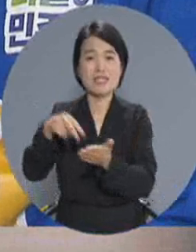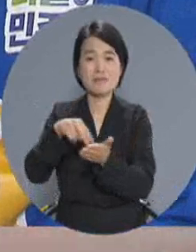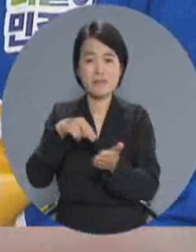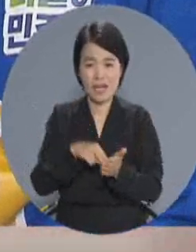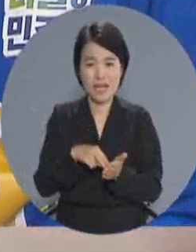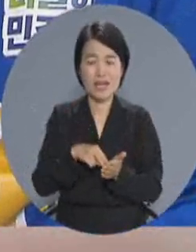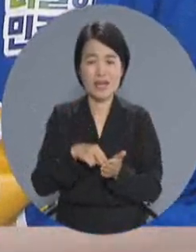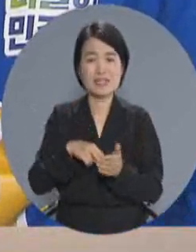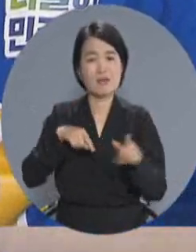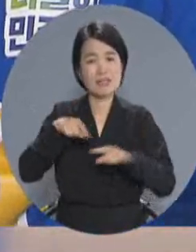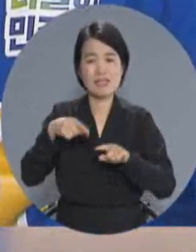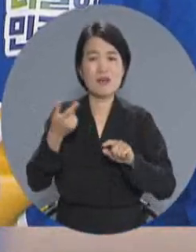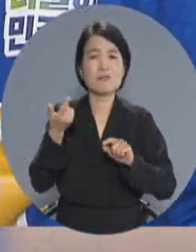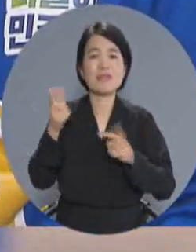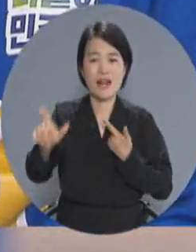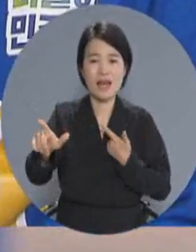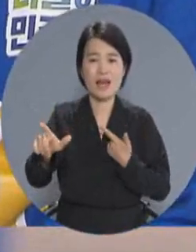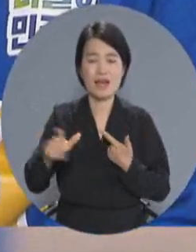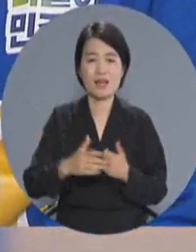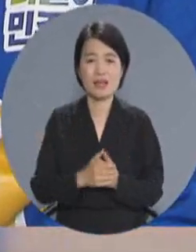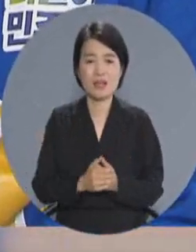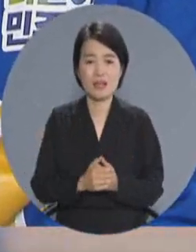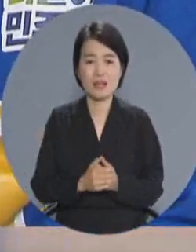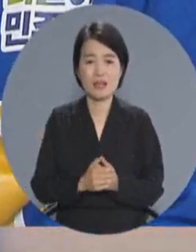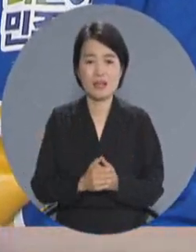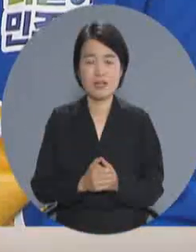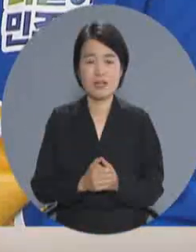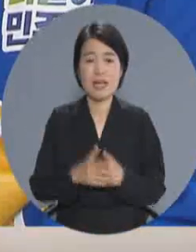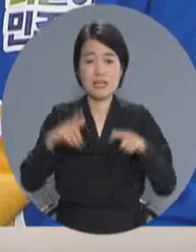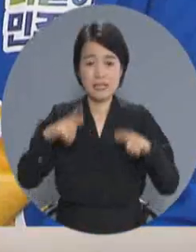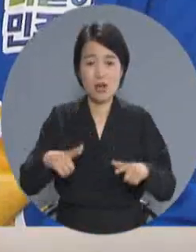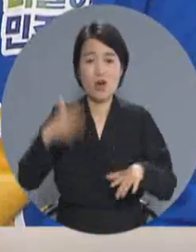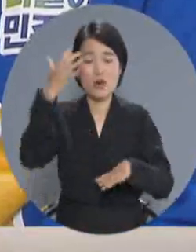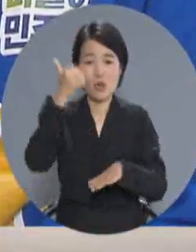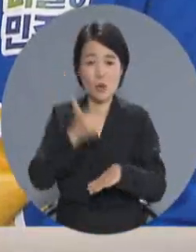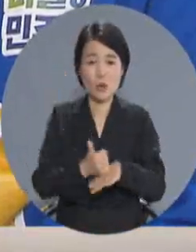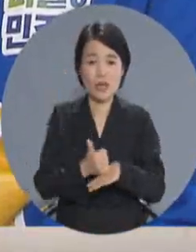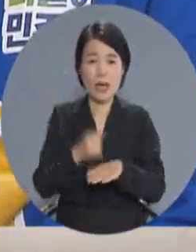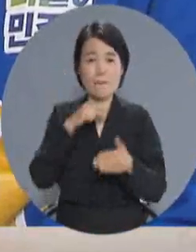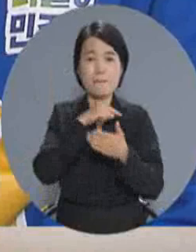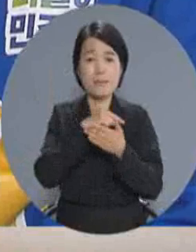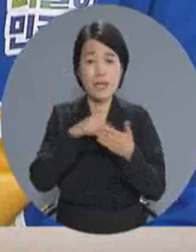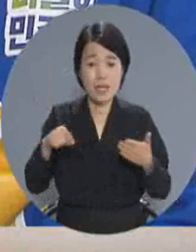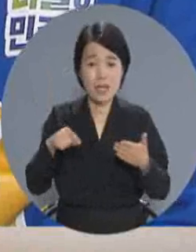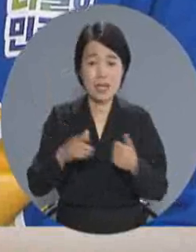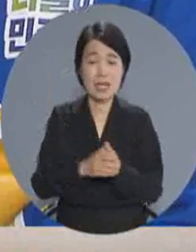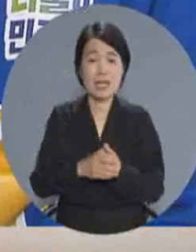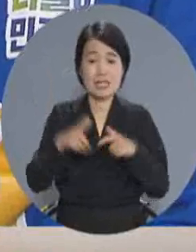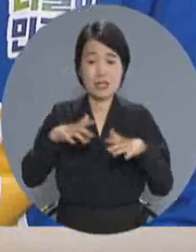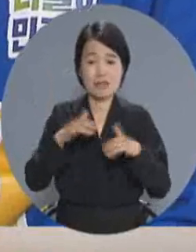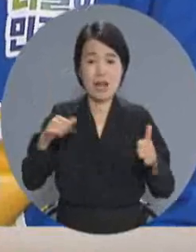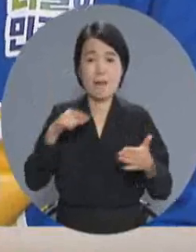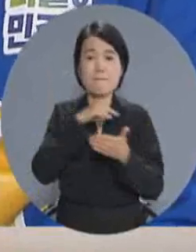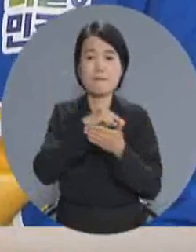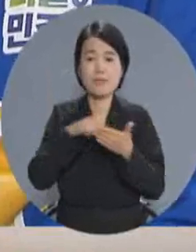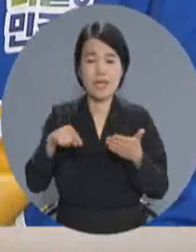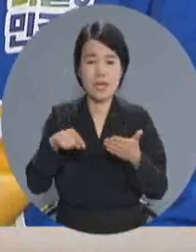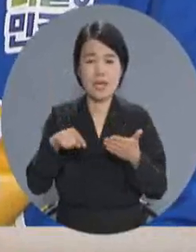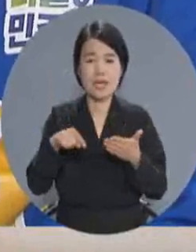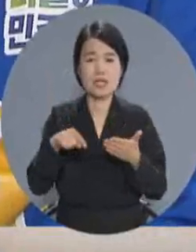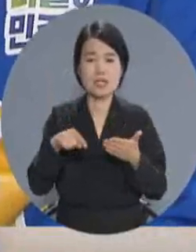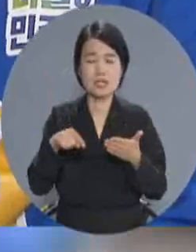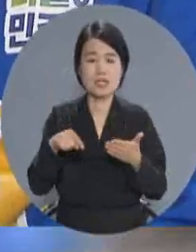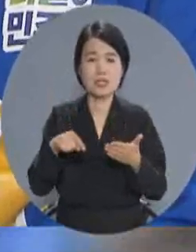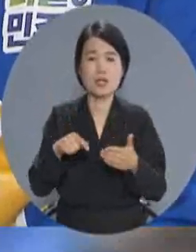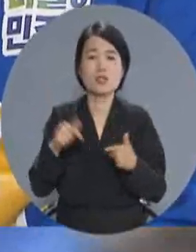정치적 어떤 세력에 못 맡고 있기 때문에 어치 역의 결국 음 피해 6강 즉 시민들의 피했다고 그래서 이런